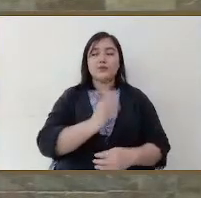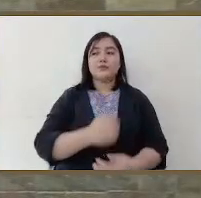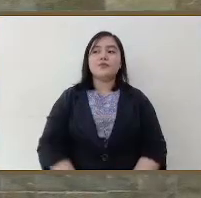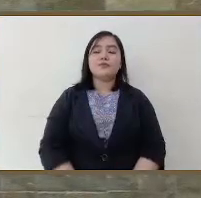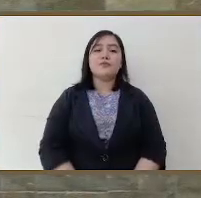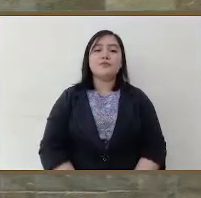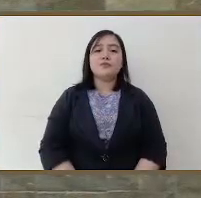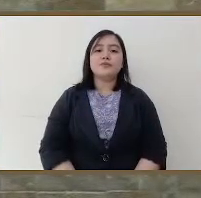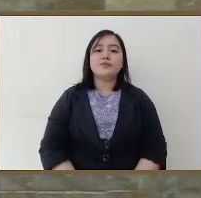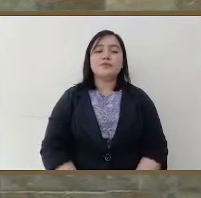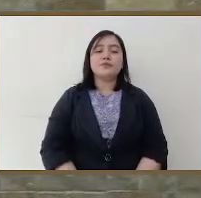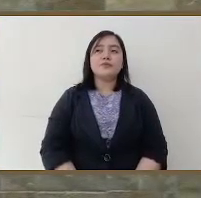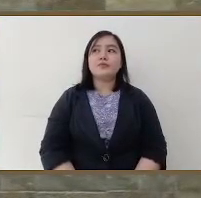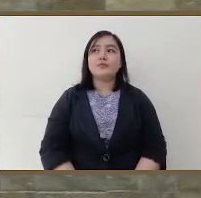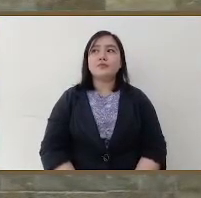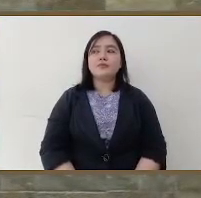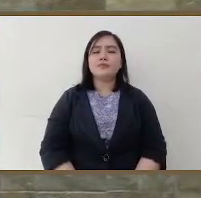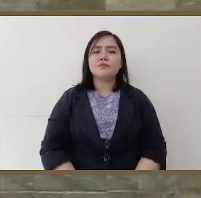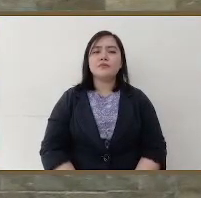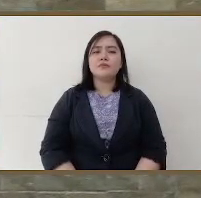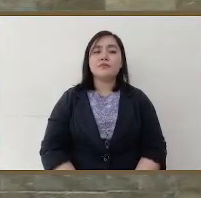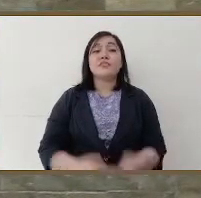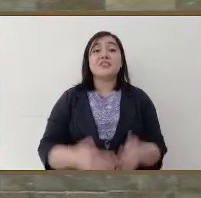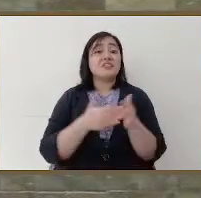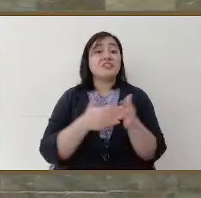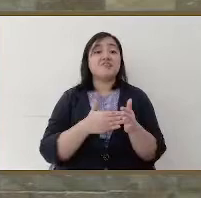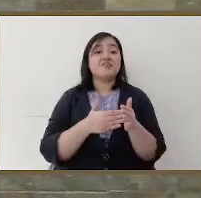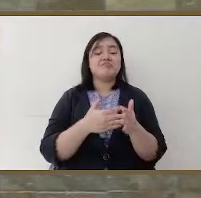you know, was not a perfect man.